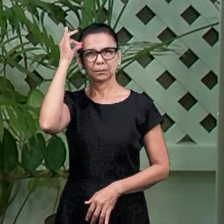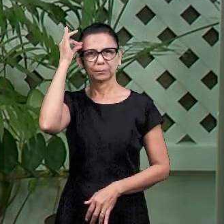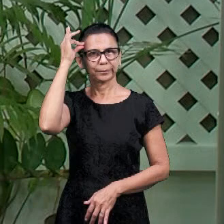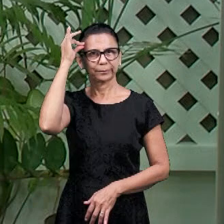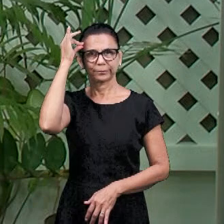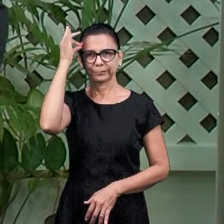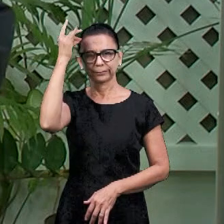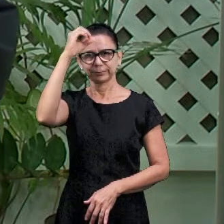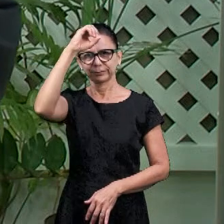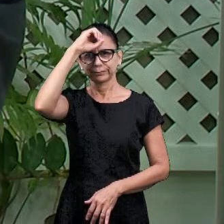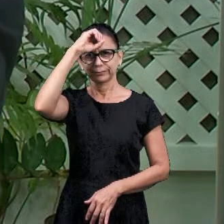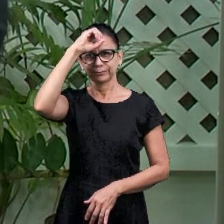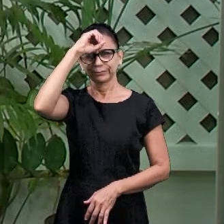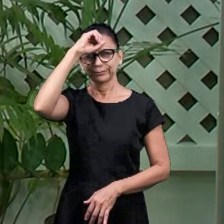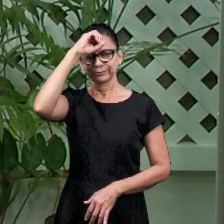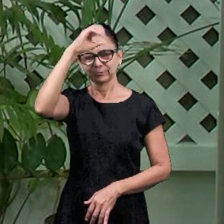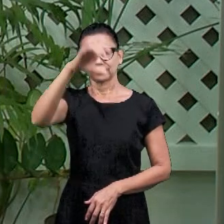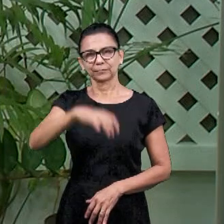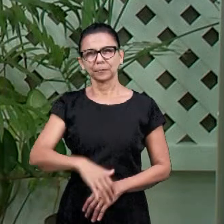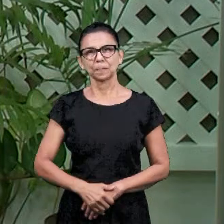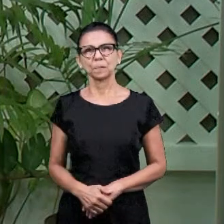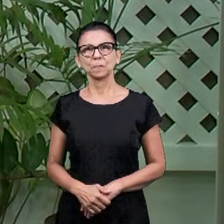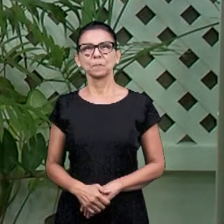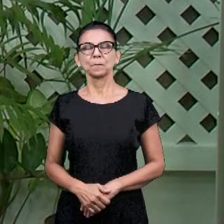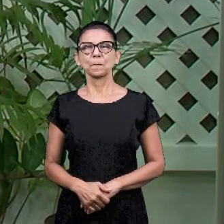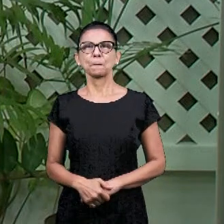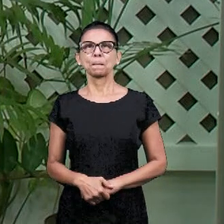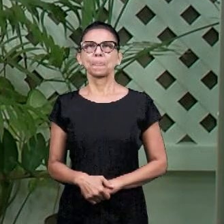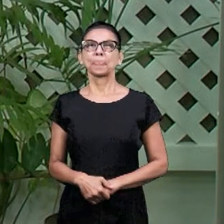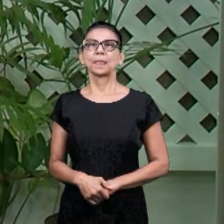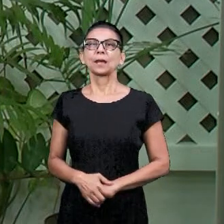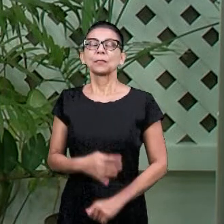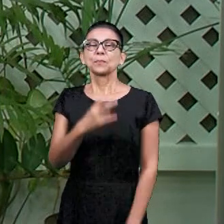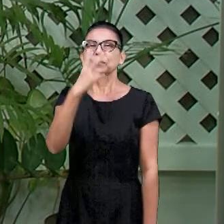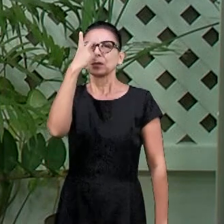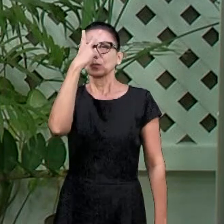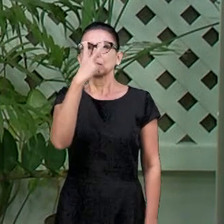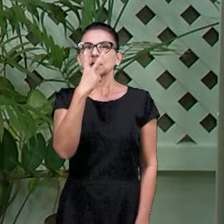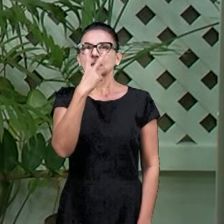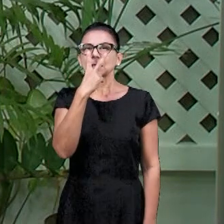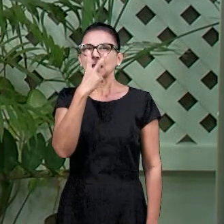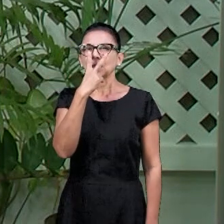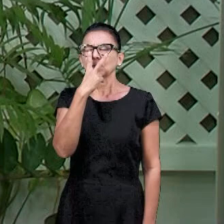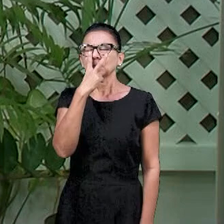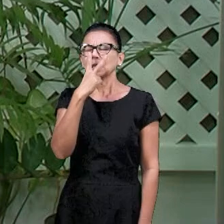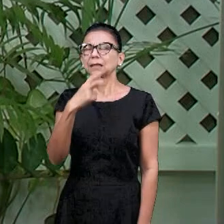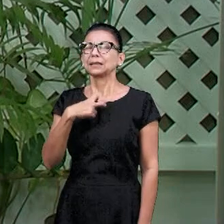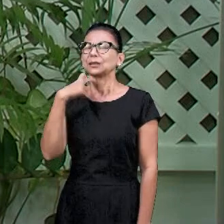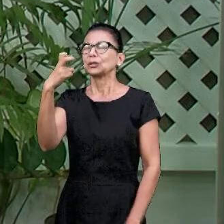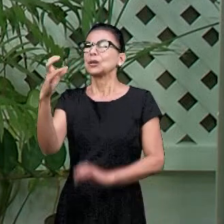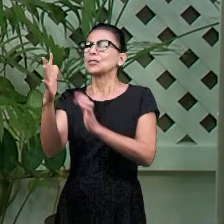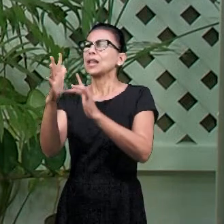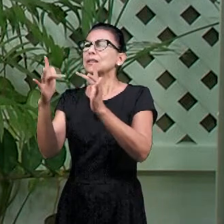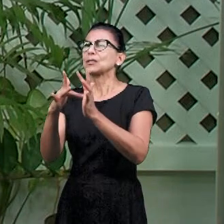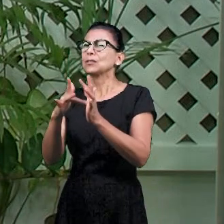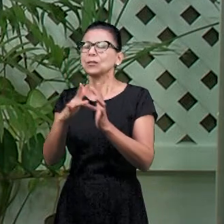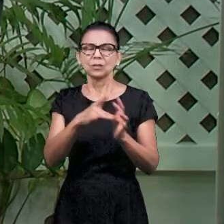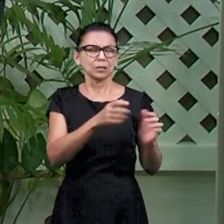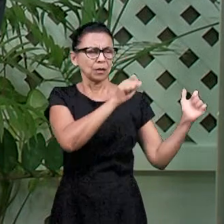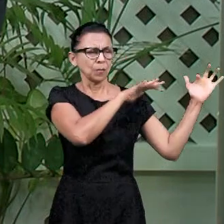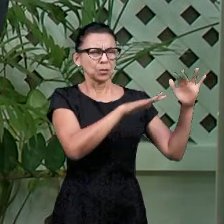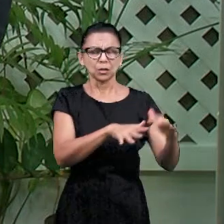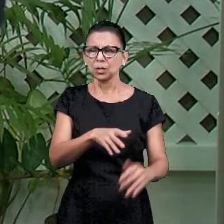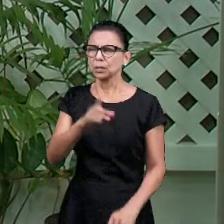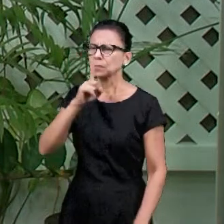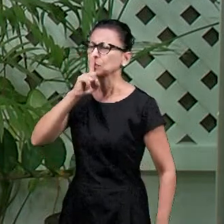sait pas. C'est si bien que c'est vrai, quand l'aveugle a voulu, la foule, non, non,